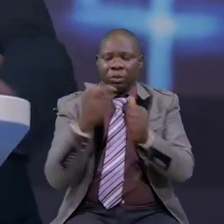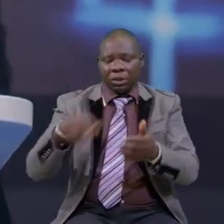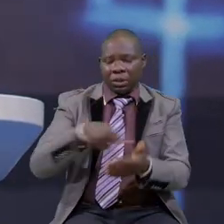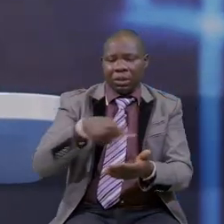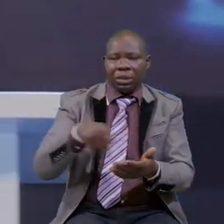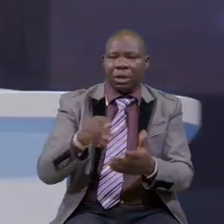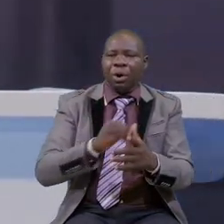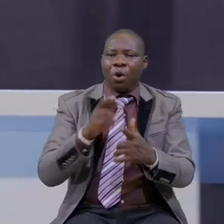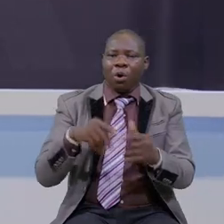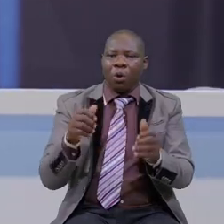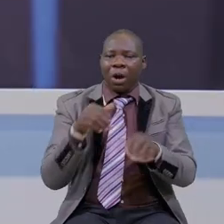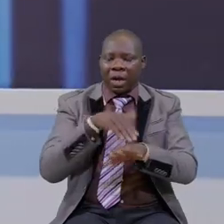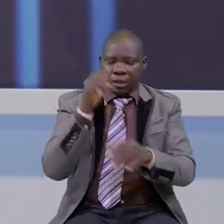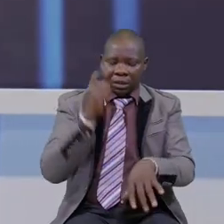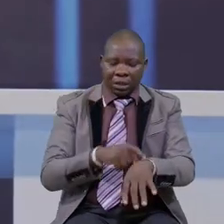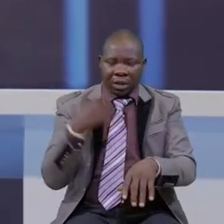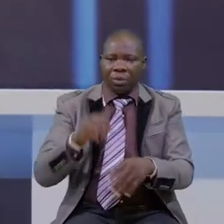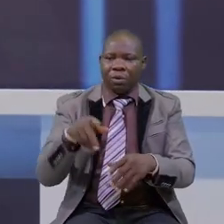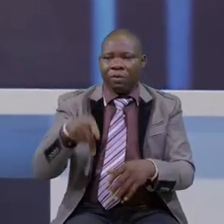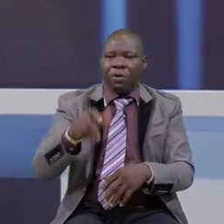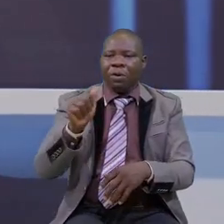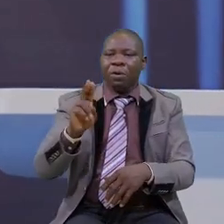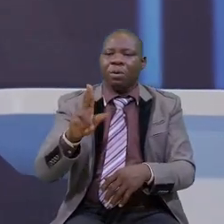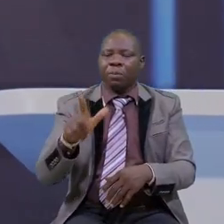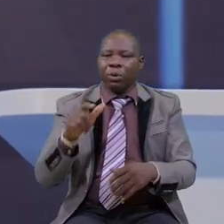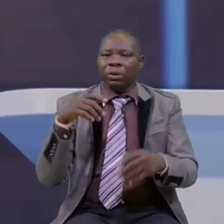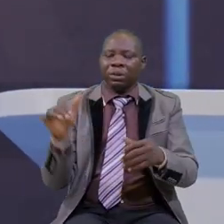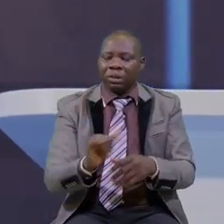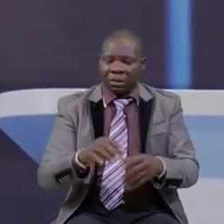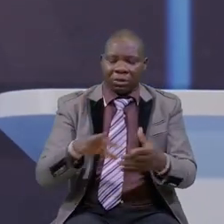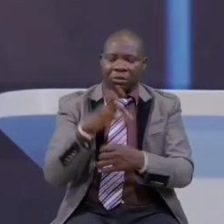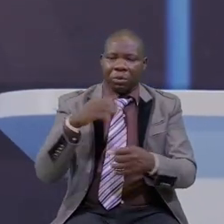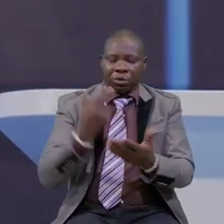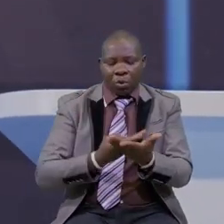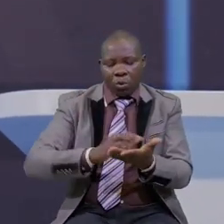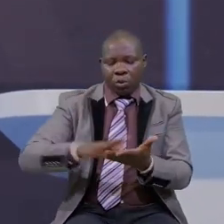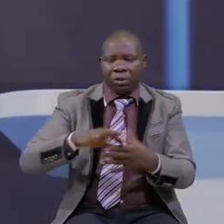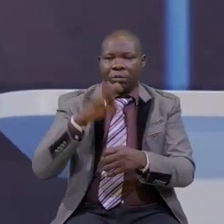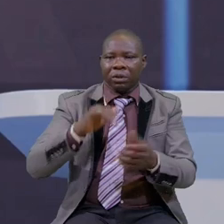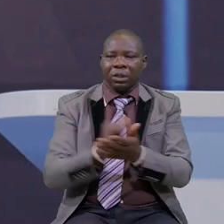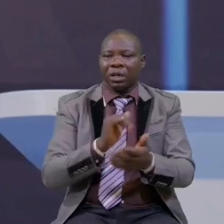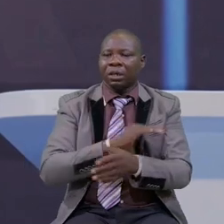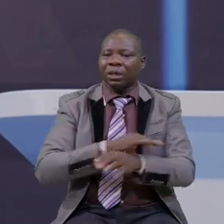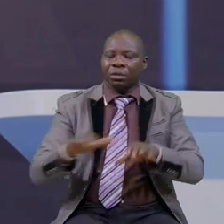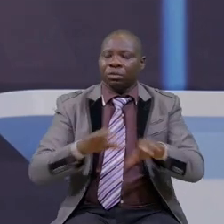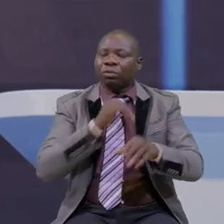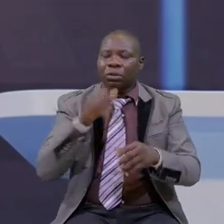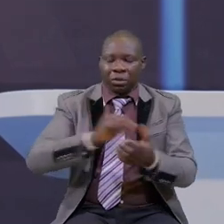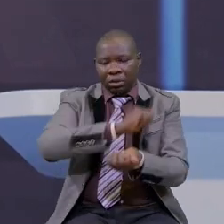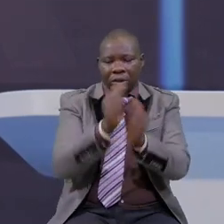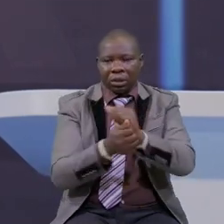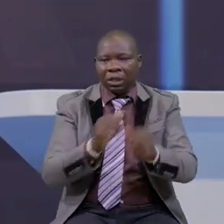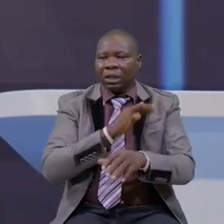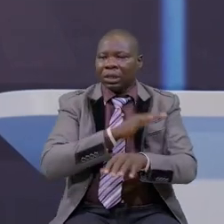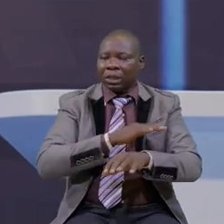au moment de Paul, le même esprit, le Saint-Esprit, qui ne change pas, le Saint-Esprit, qui n'a pas